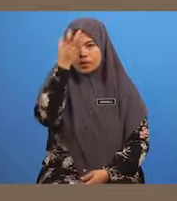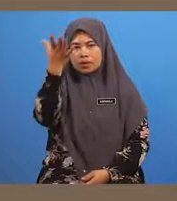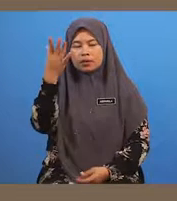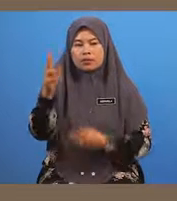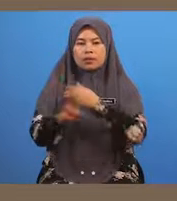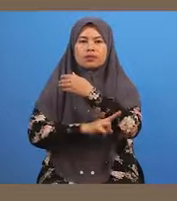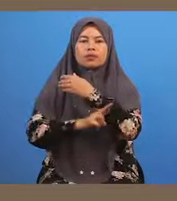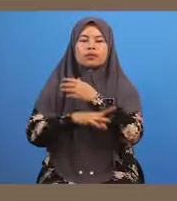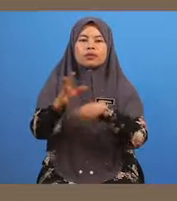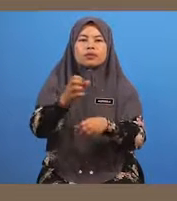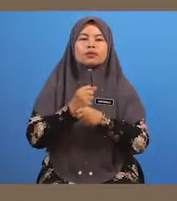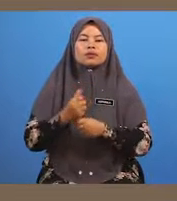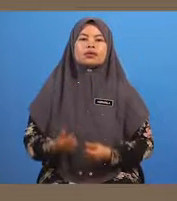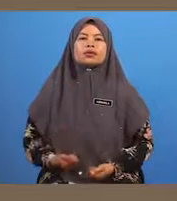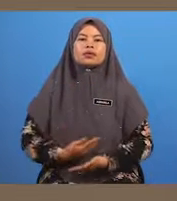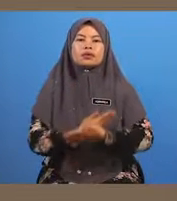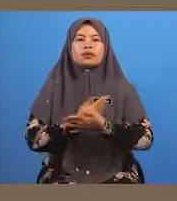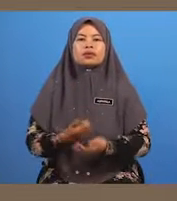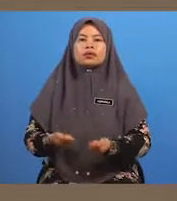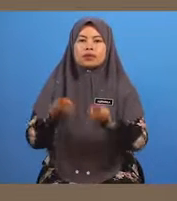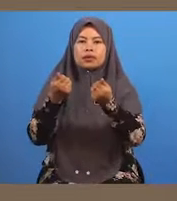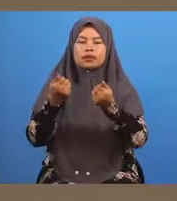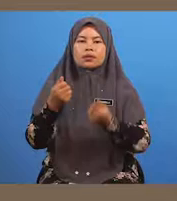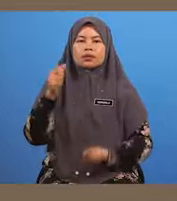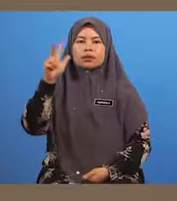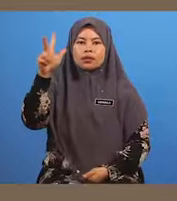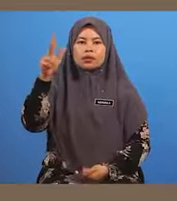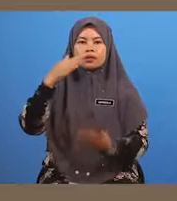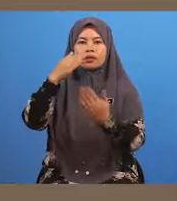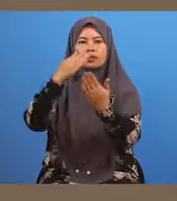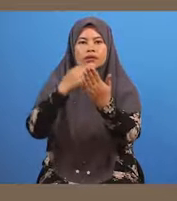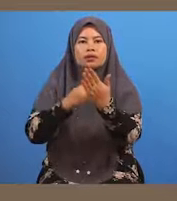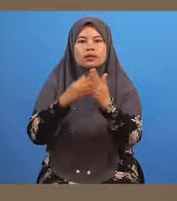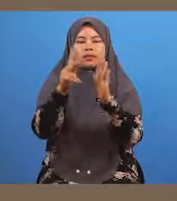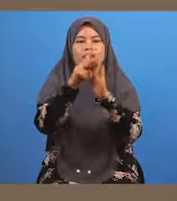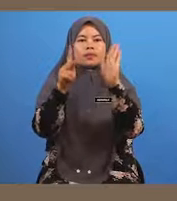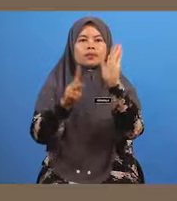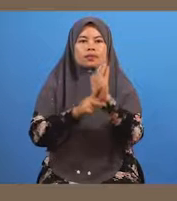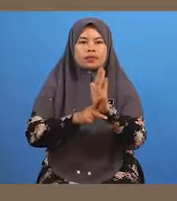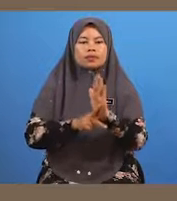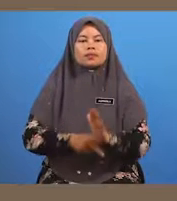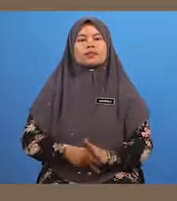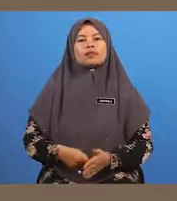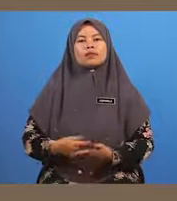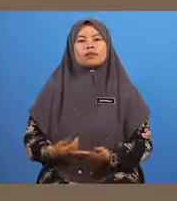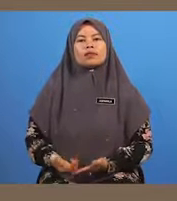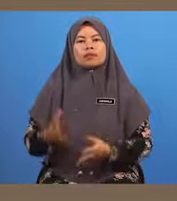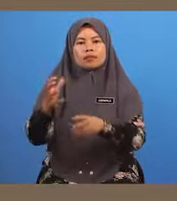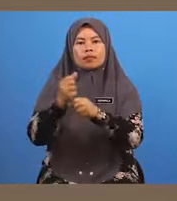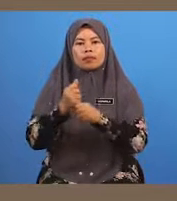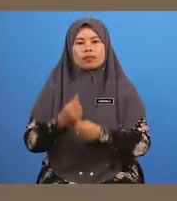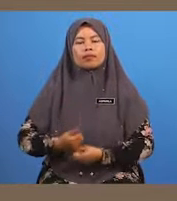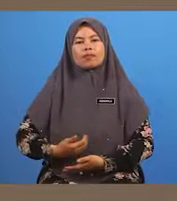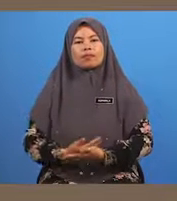angkat. Ketiga, menjelaskan peraturan yang berkaitan dengan pengambilan anak angkat.